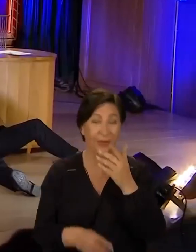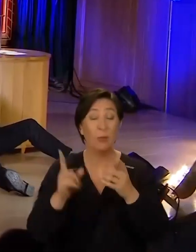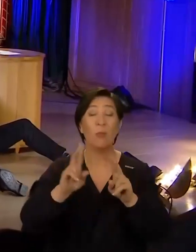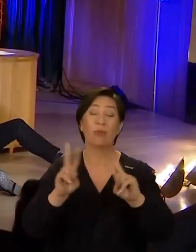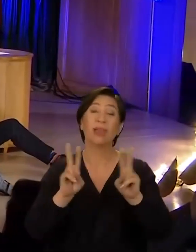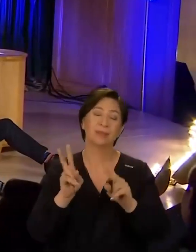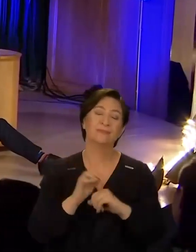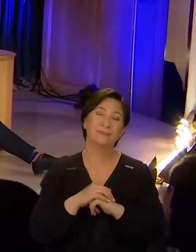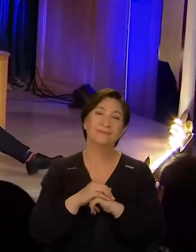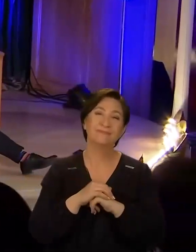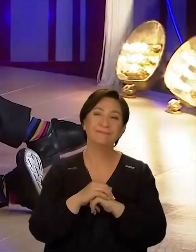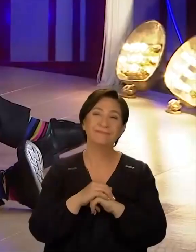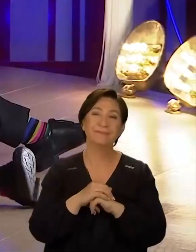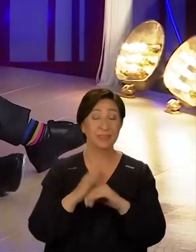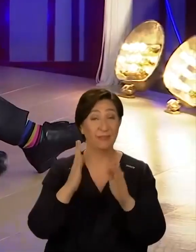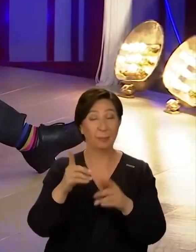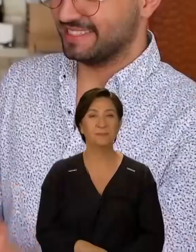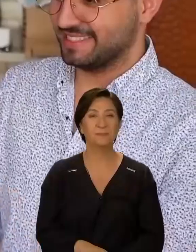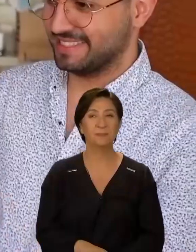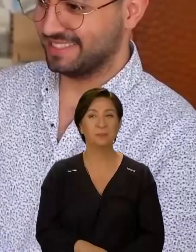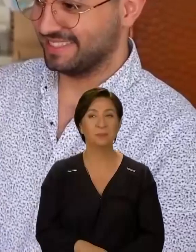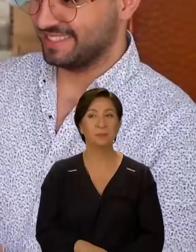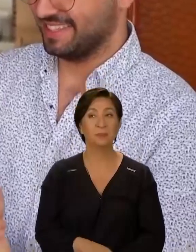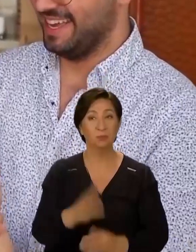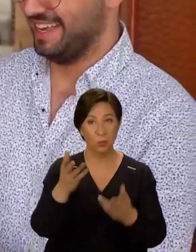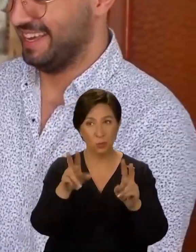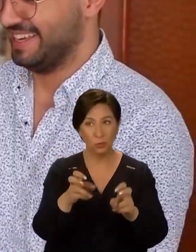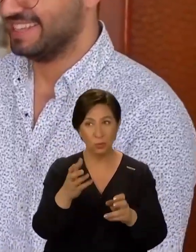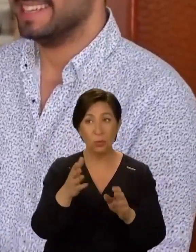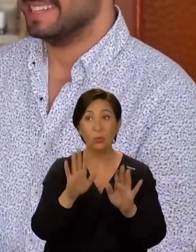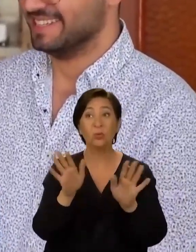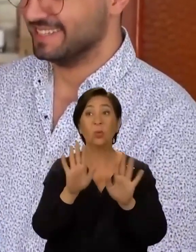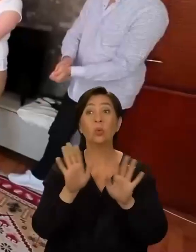trend abi. Devam. Buyurun oturun.